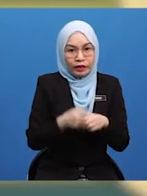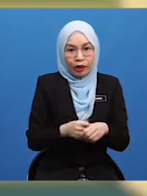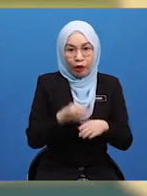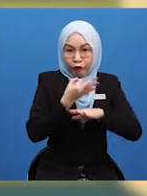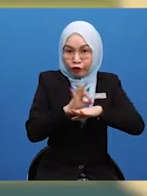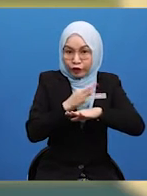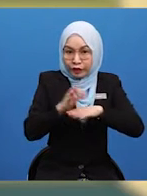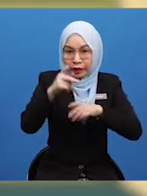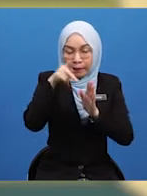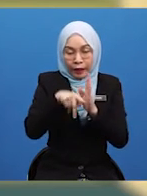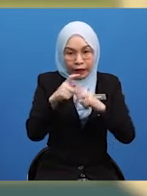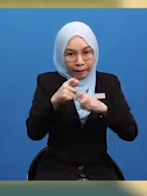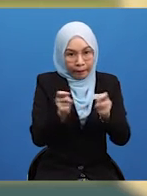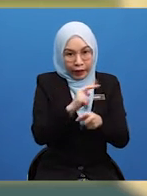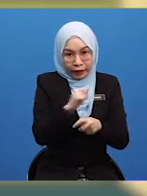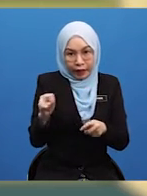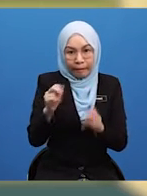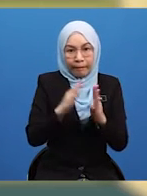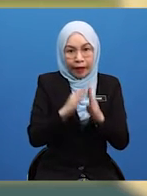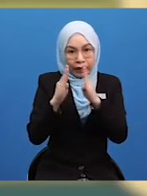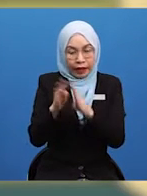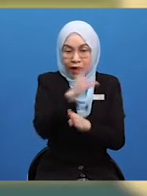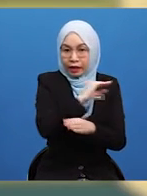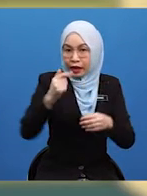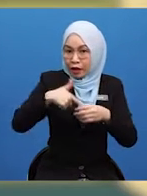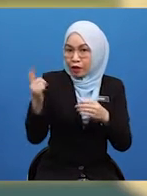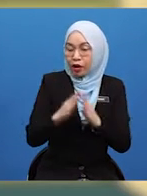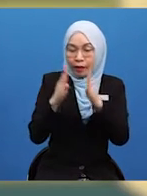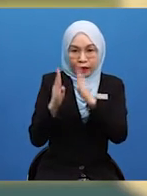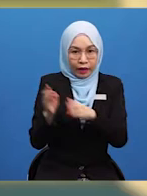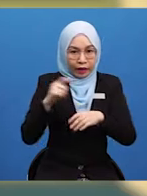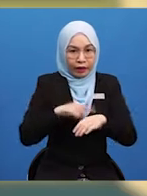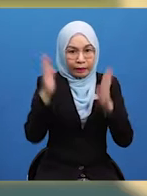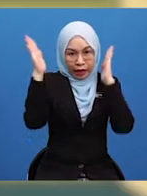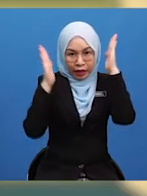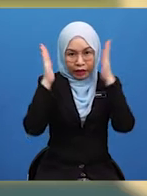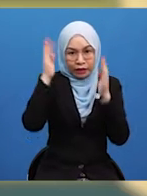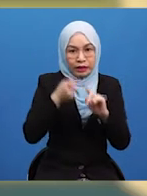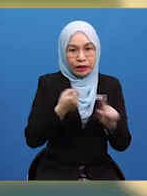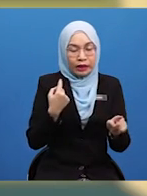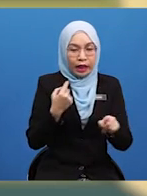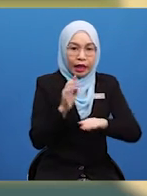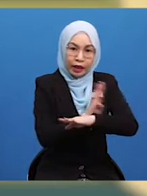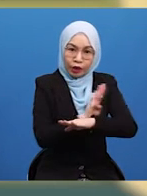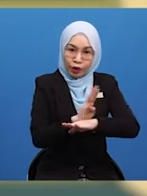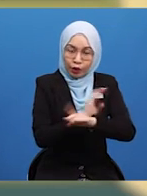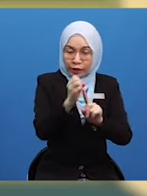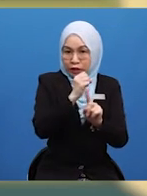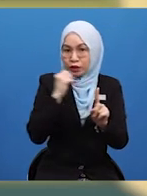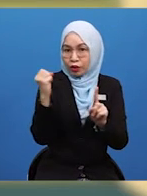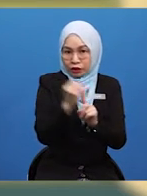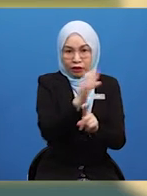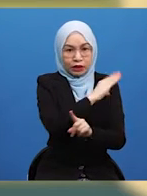fungsi pertempatan bandar dan luar bandar di Malaysia dari segi ekonomi, sosial